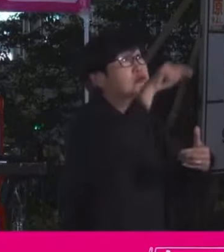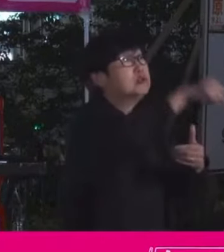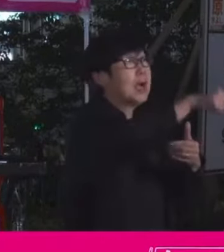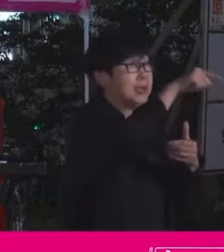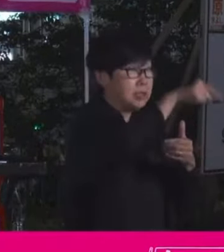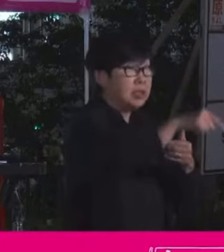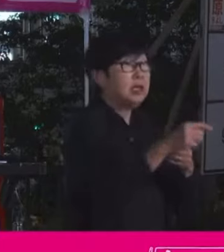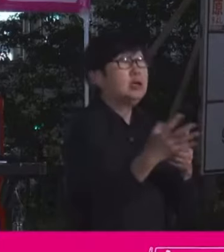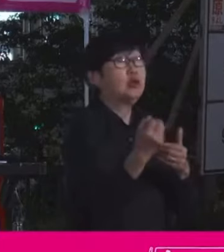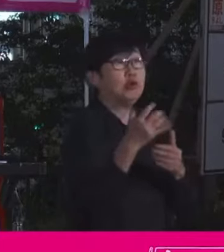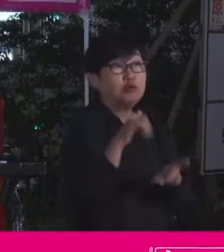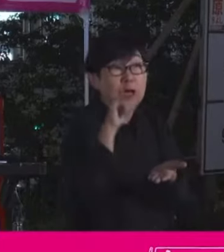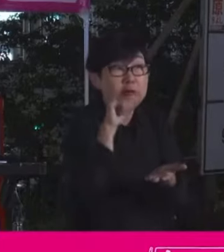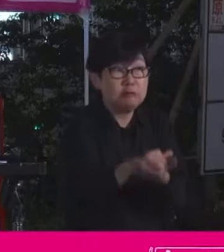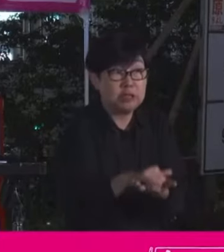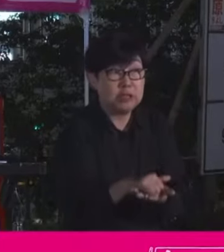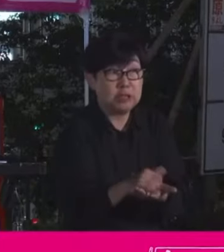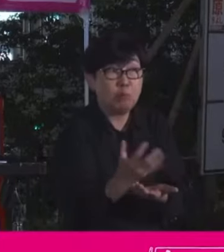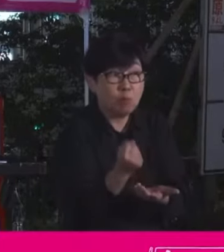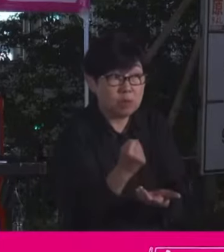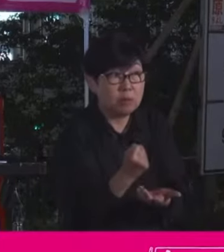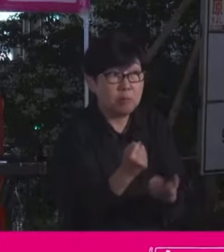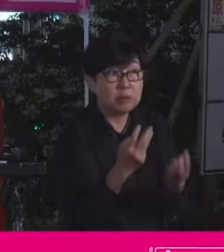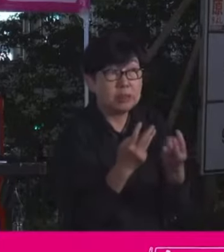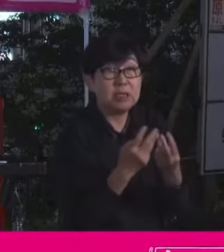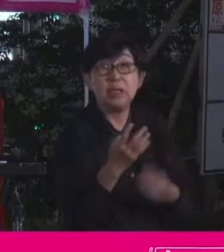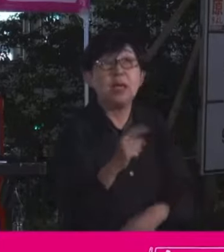のくらいの基地持ってると思います？